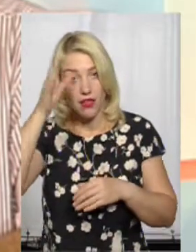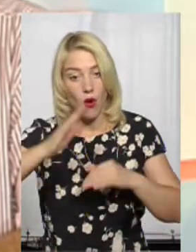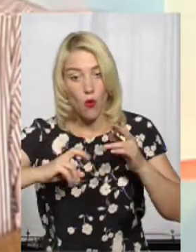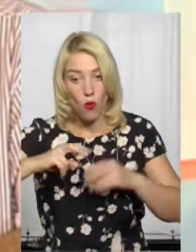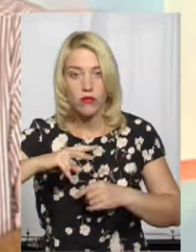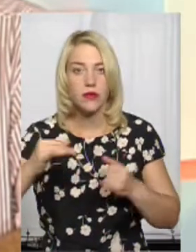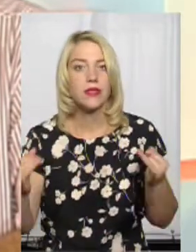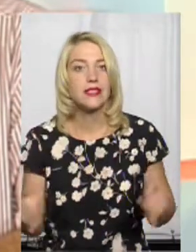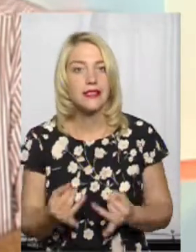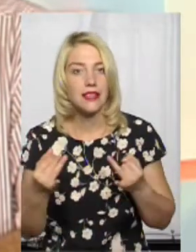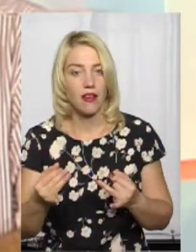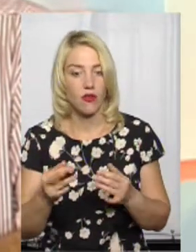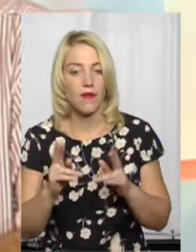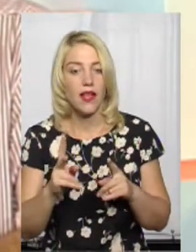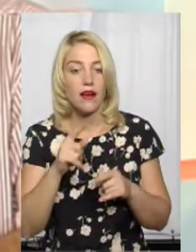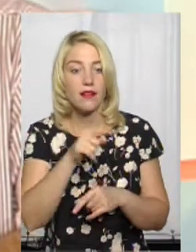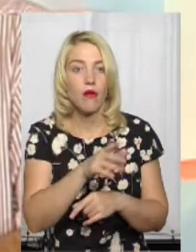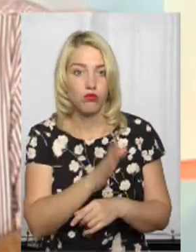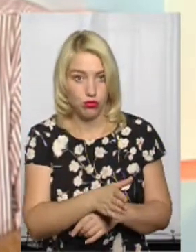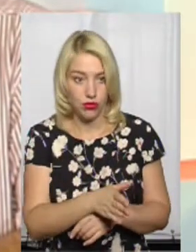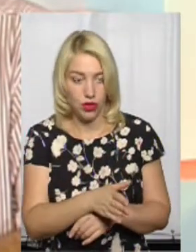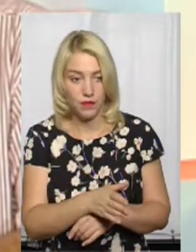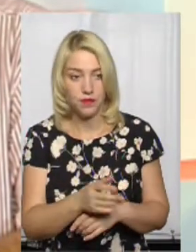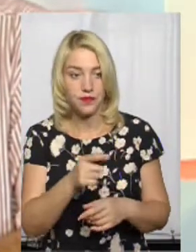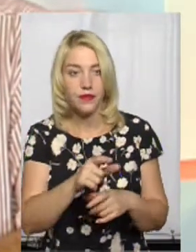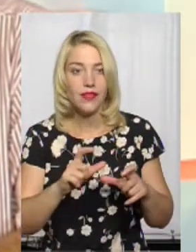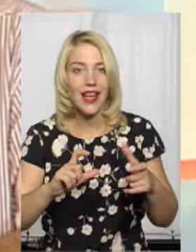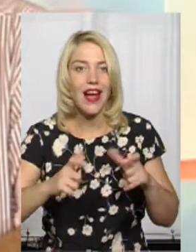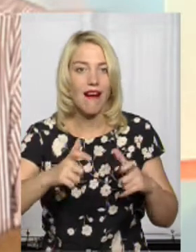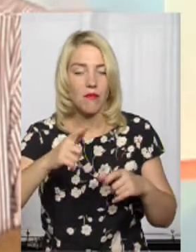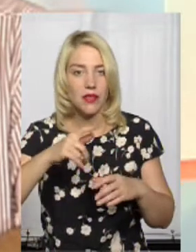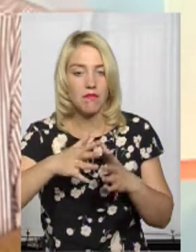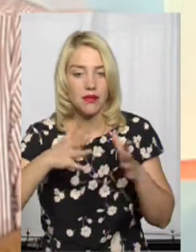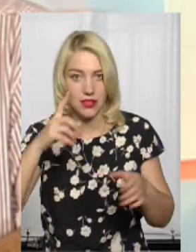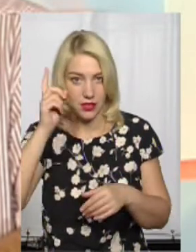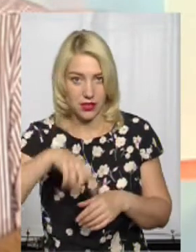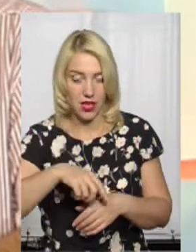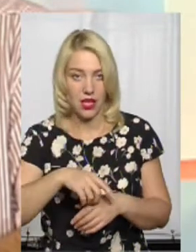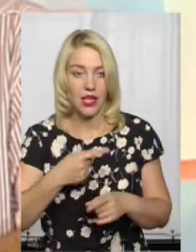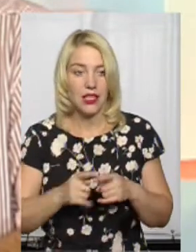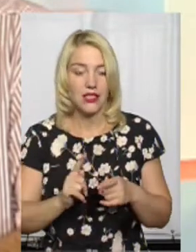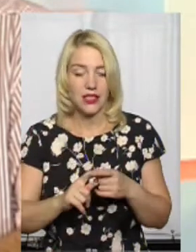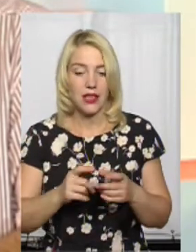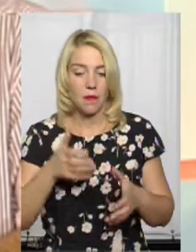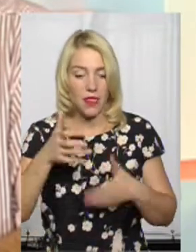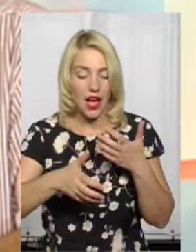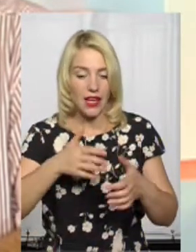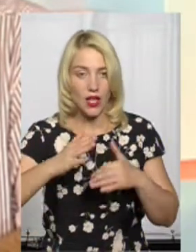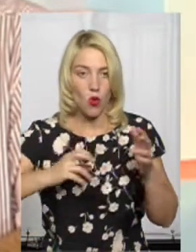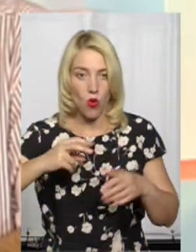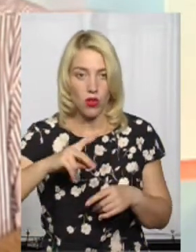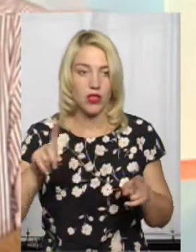цікаво, як же буде там. Про Кам'янець знаємо більше. Цей же самий археолог і керівник